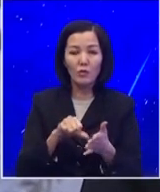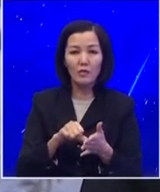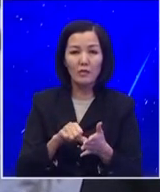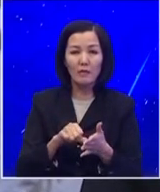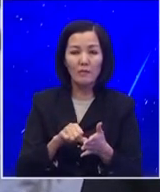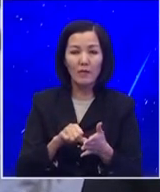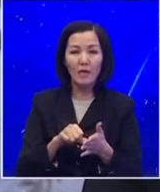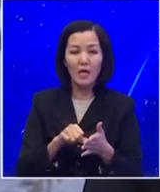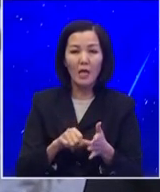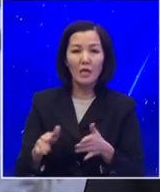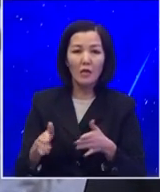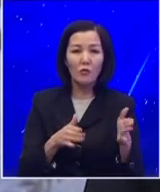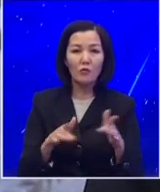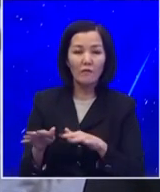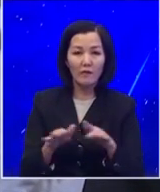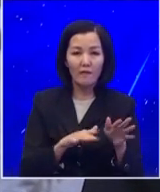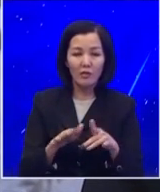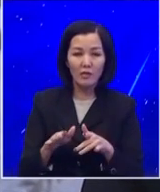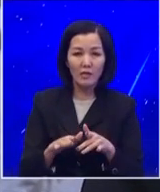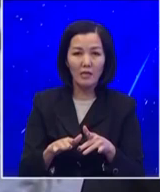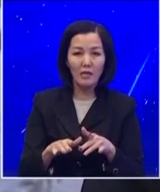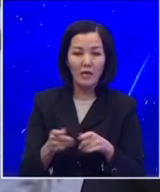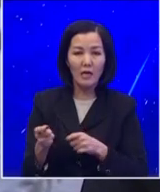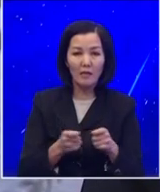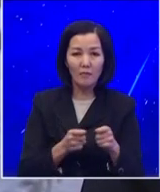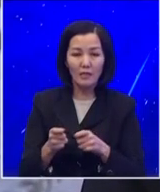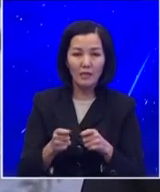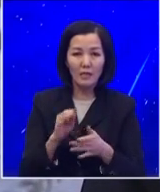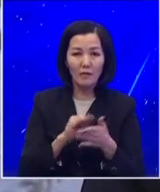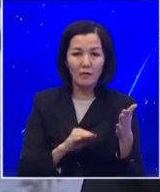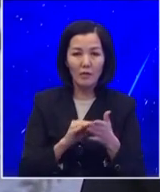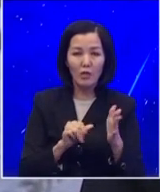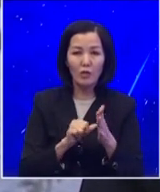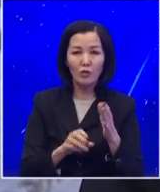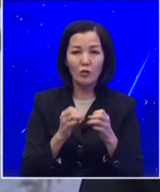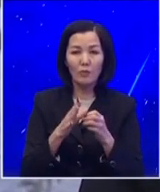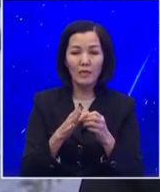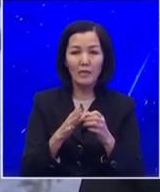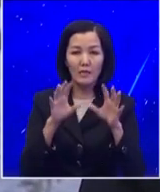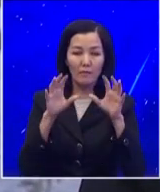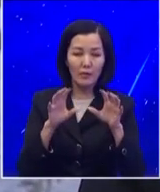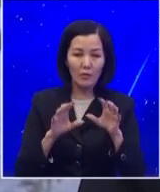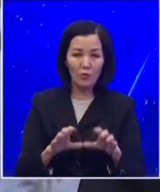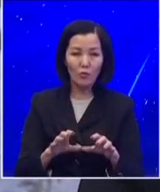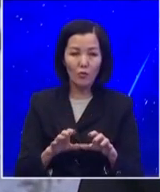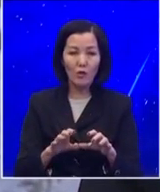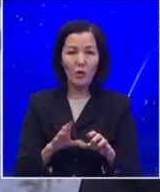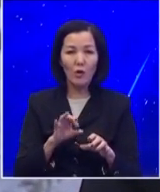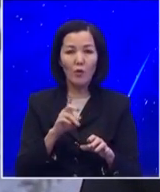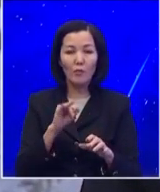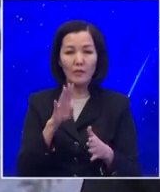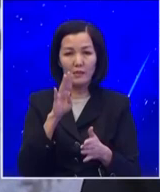движения, на которых были составлены административные протокола по статье 615 Кодекса Республики Казахстан об